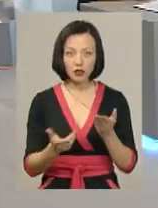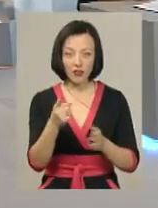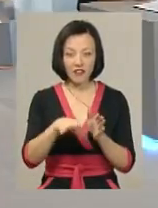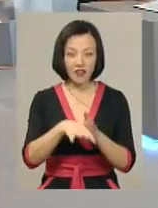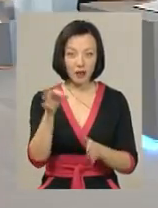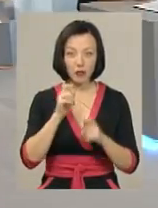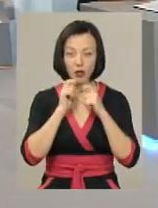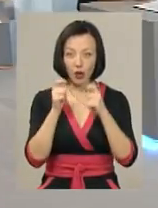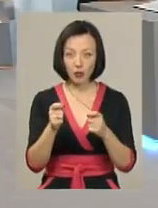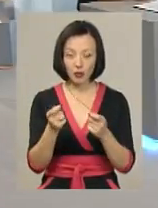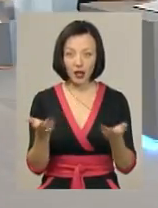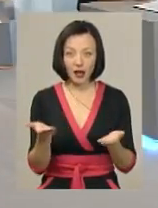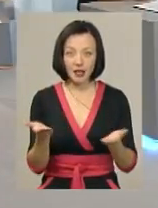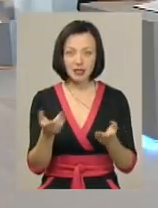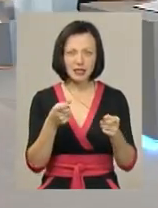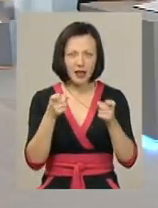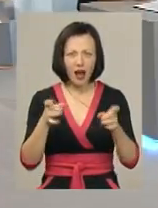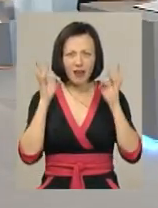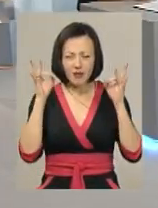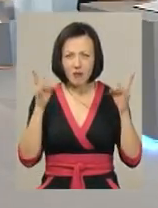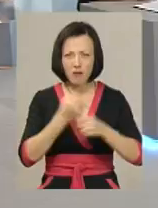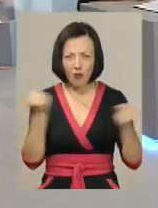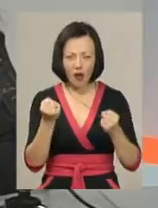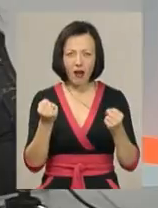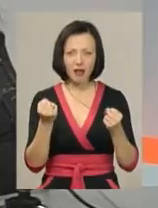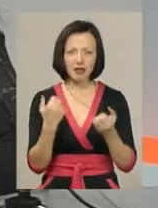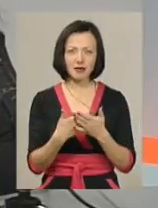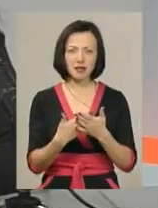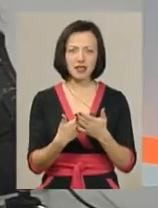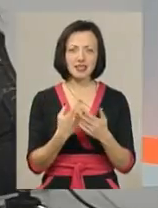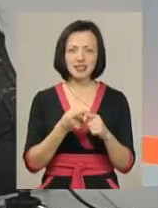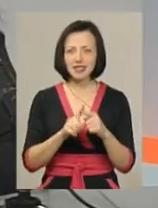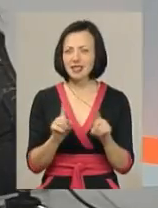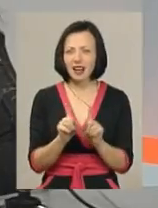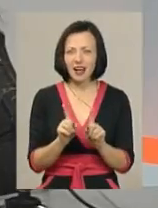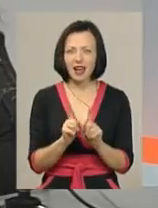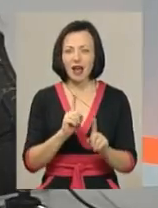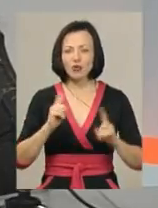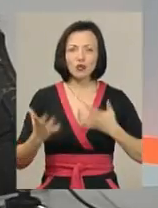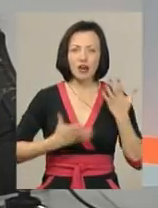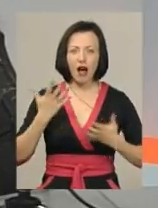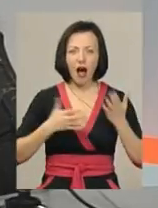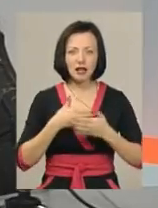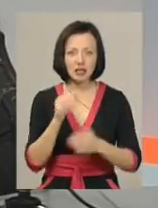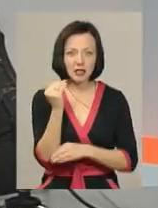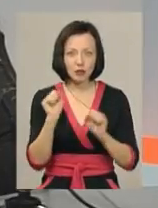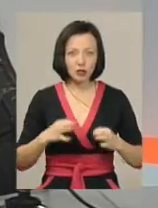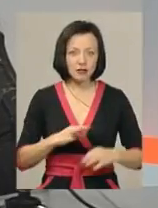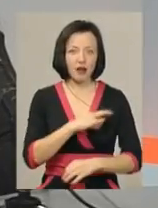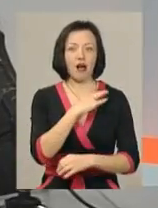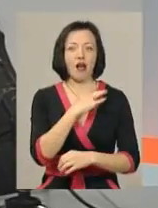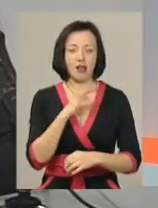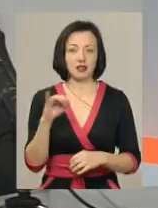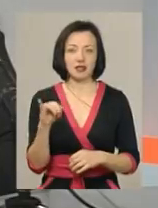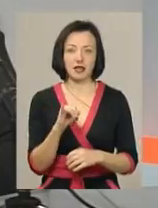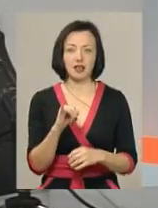виберете їй подарунок який стріляє вибухає якщо це буде щось таке гіперактивне То ваша дитина може навіть злякатися